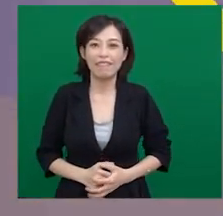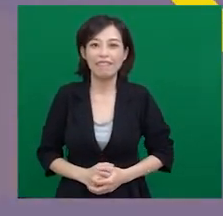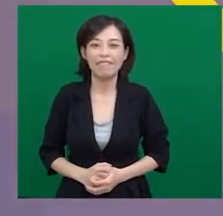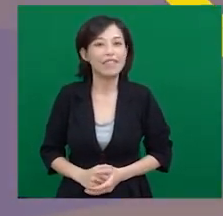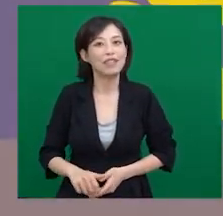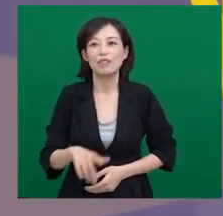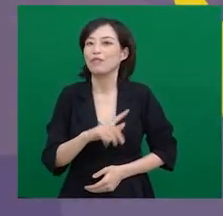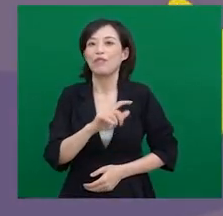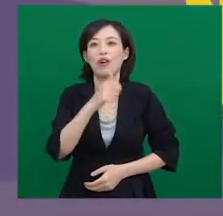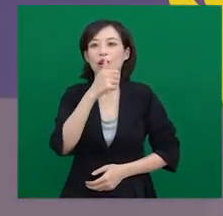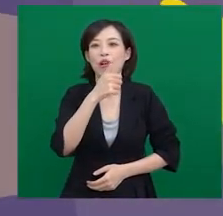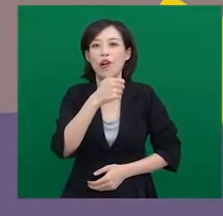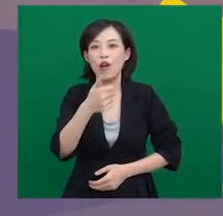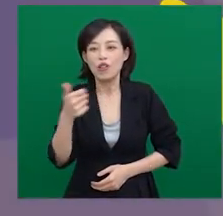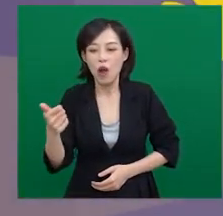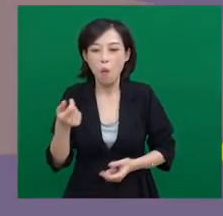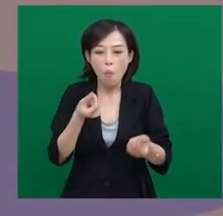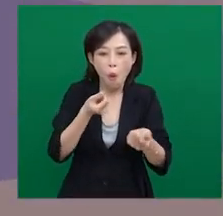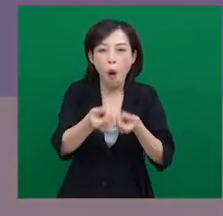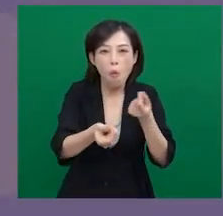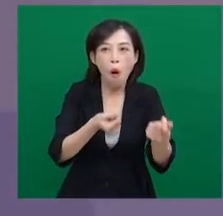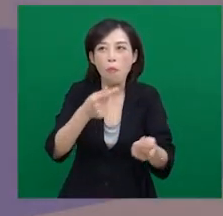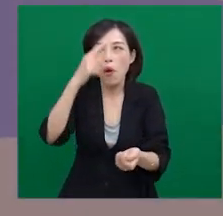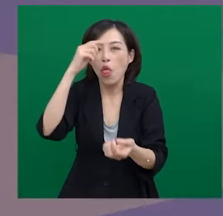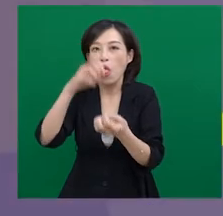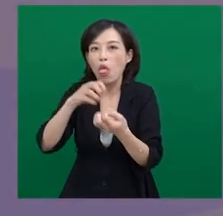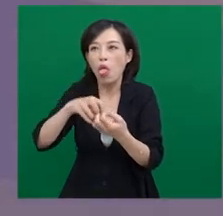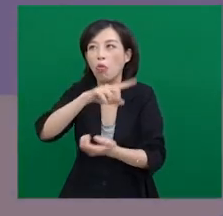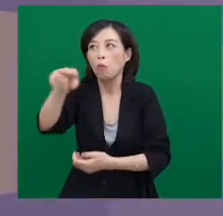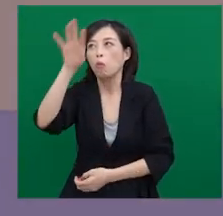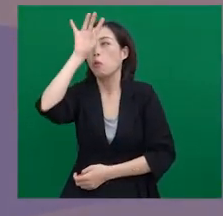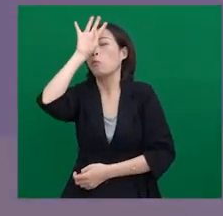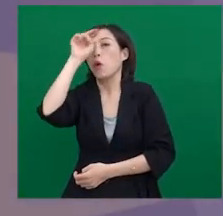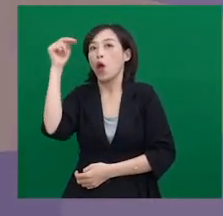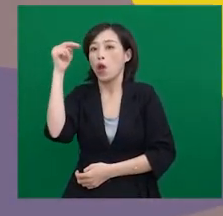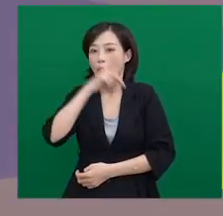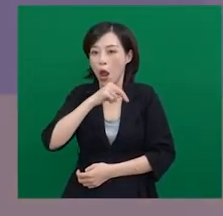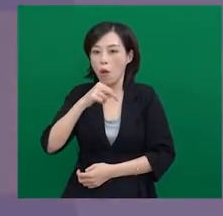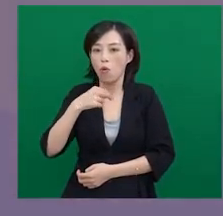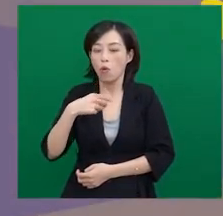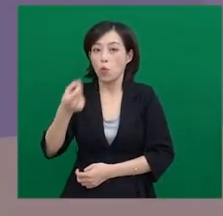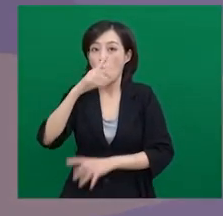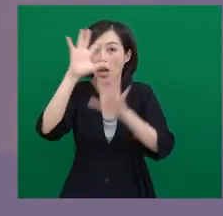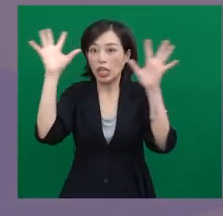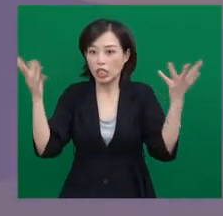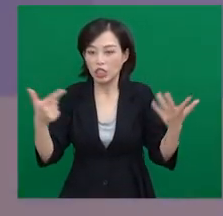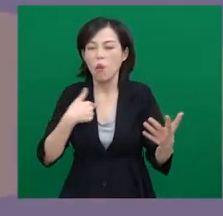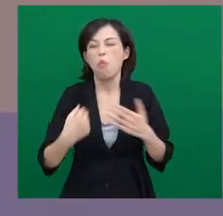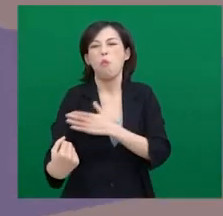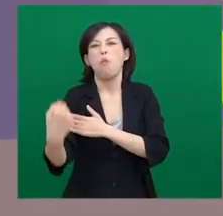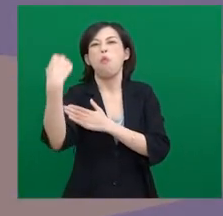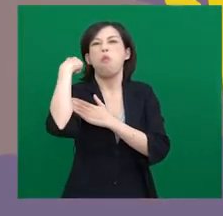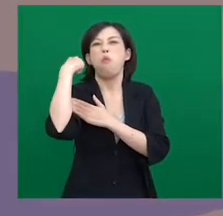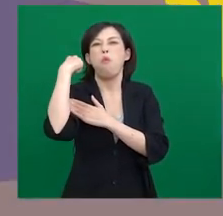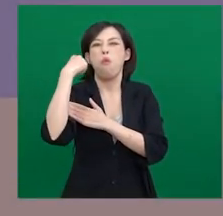Loài người dùng thuốc kháng sinh bừa bãi và không thể biết rằng một khi chúng ta kháng thuốc, chúng ta hùng mạnh tới cỡ